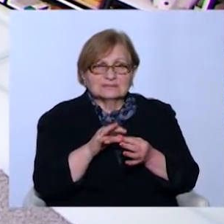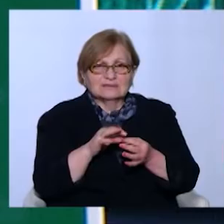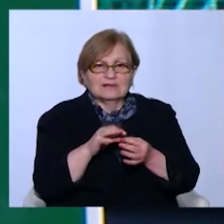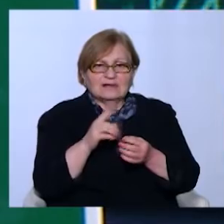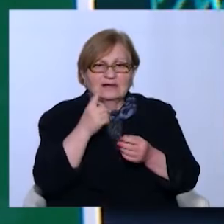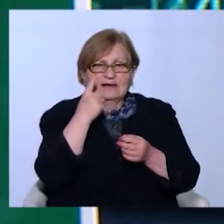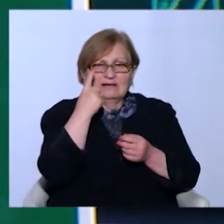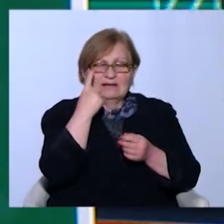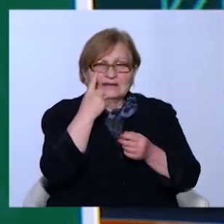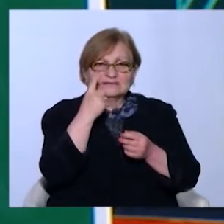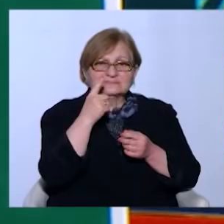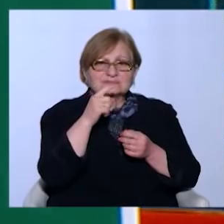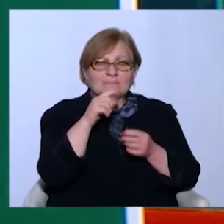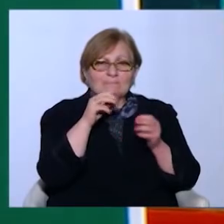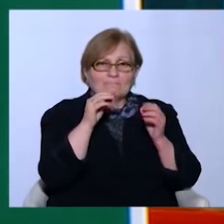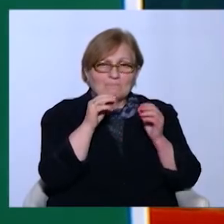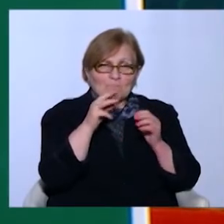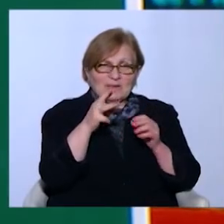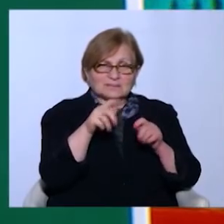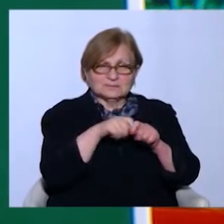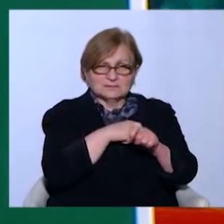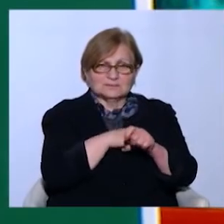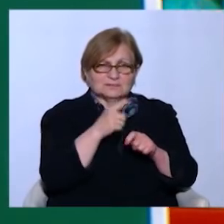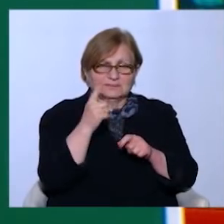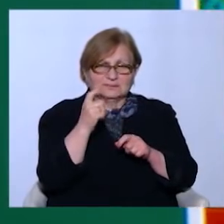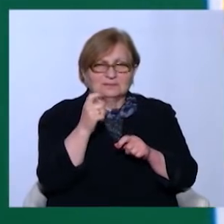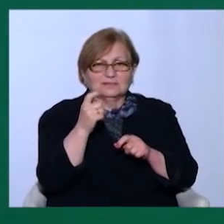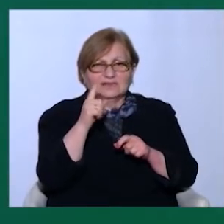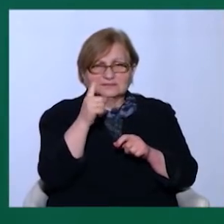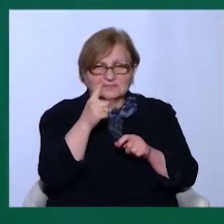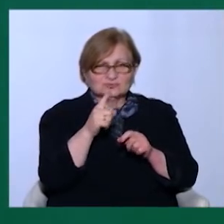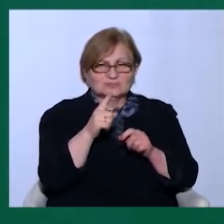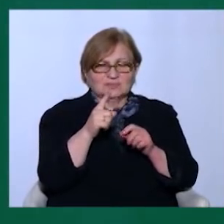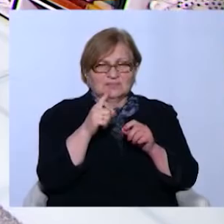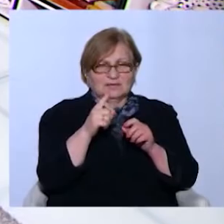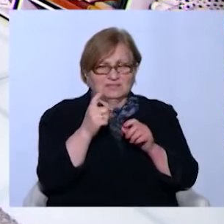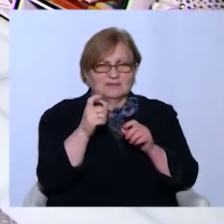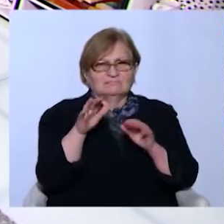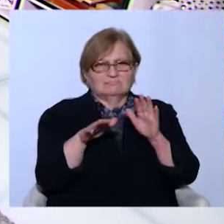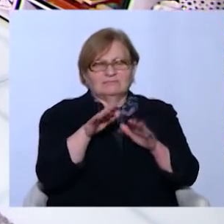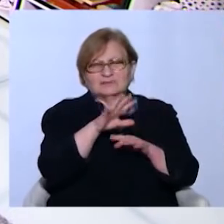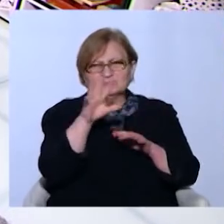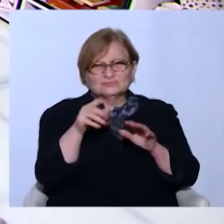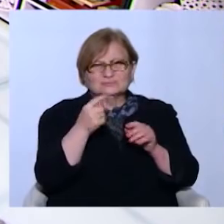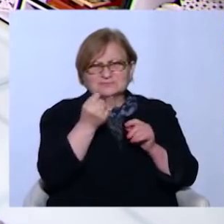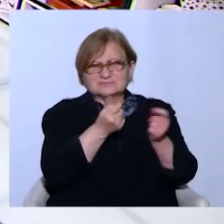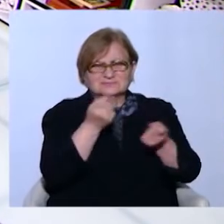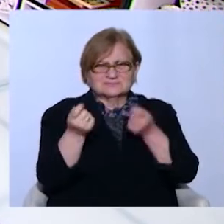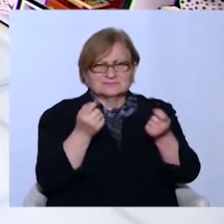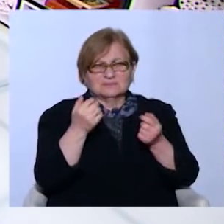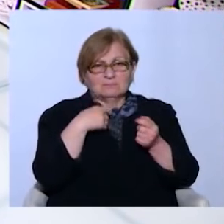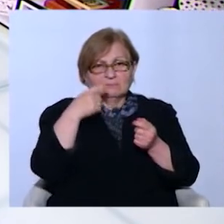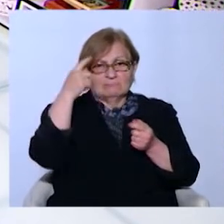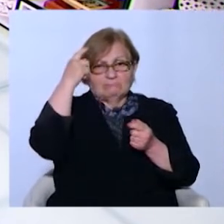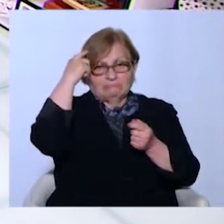მეტრში არის 100 სანტიმეტრი, 1 ლარში არის 100 თეთრი, 1 ცენტნერში არის 100 კილოგრამი და მეც